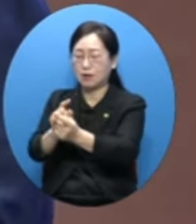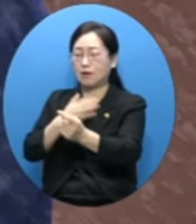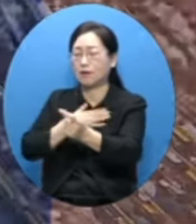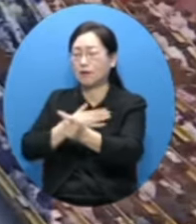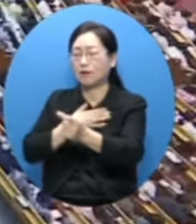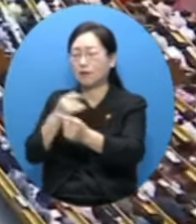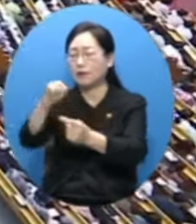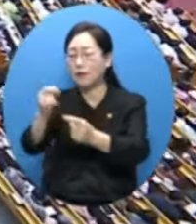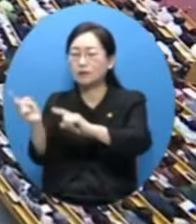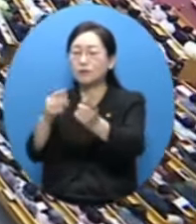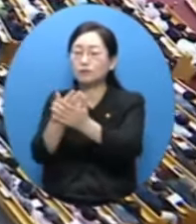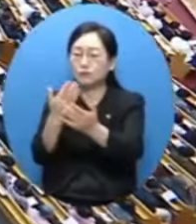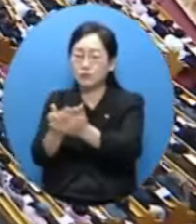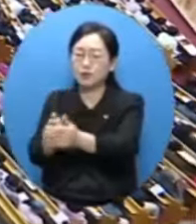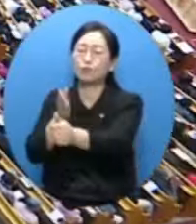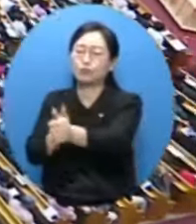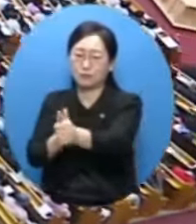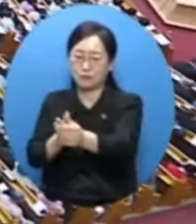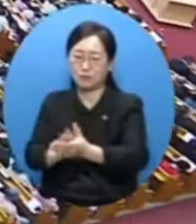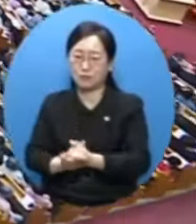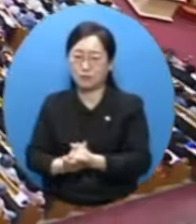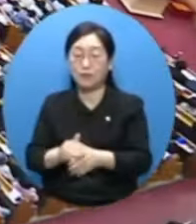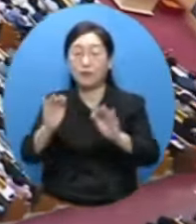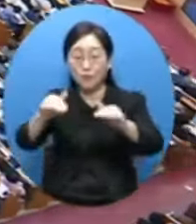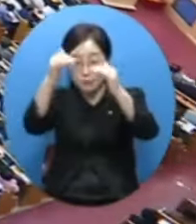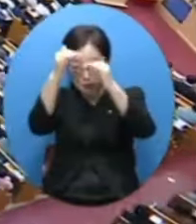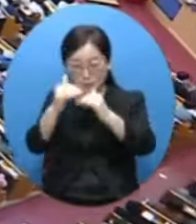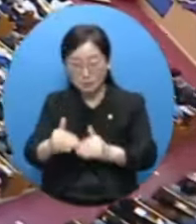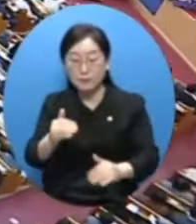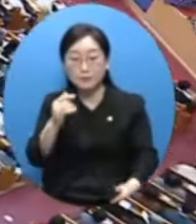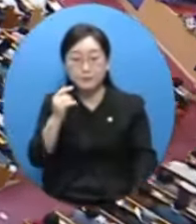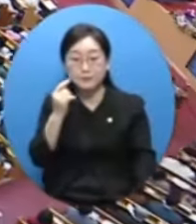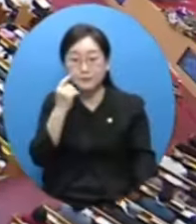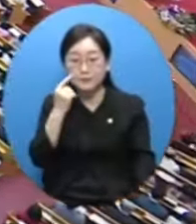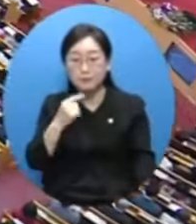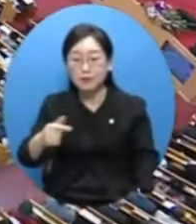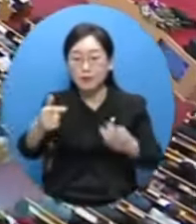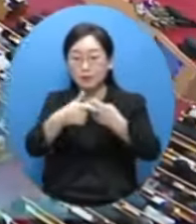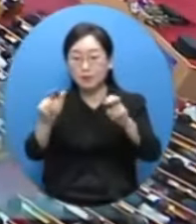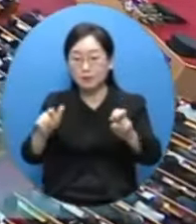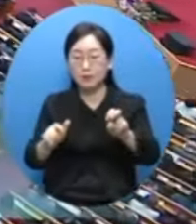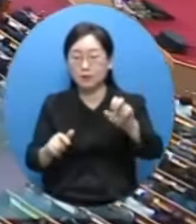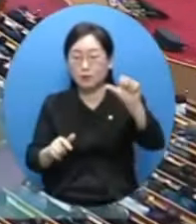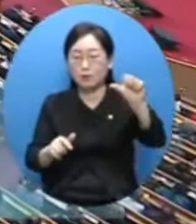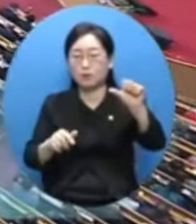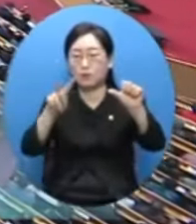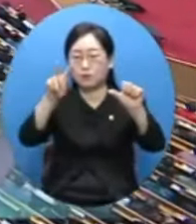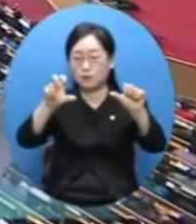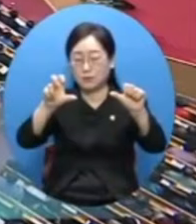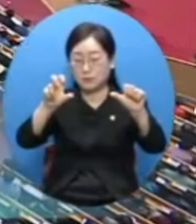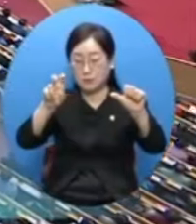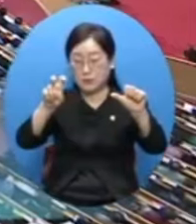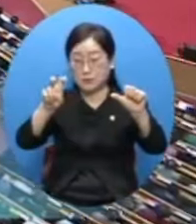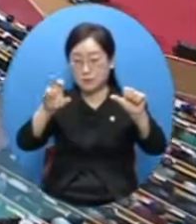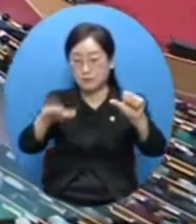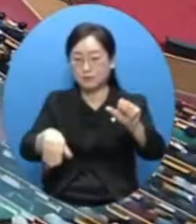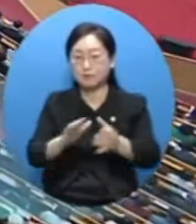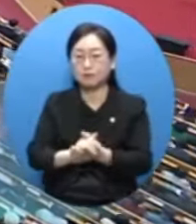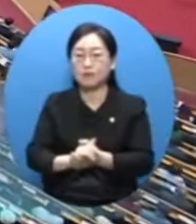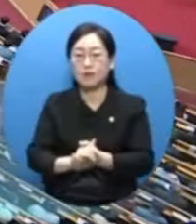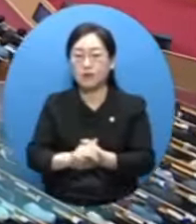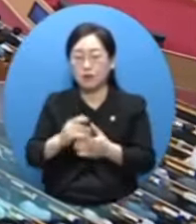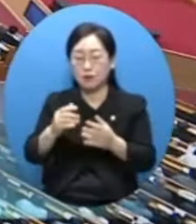것입니다. 오늘 성경 마가복음 5장 22절 23절을 말씀합니다. 회당당 중에